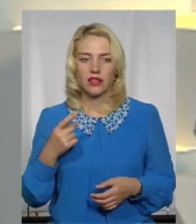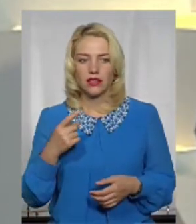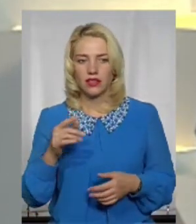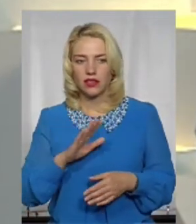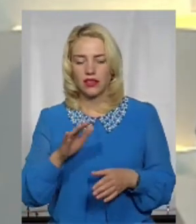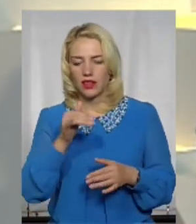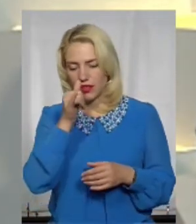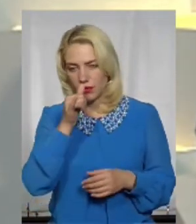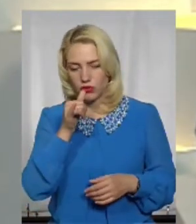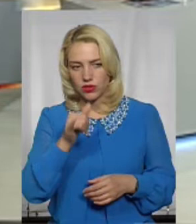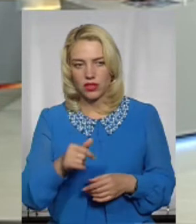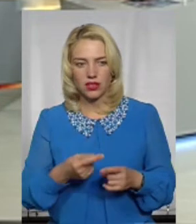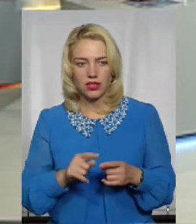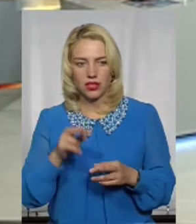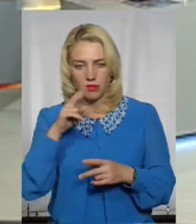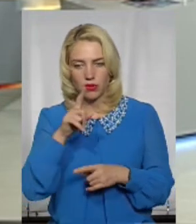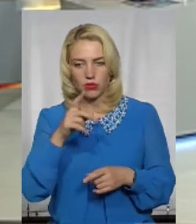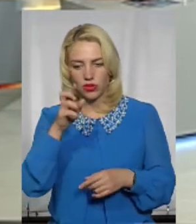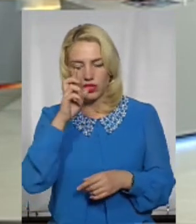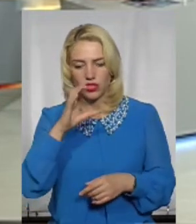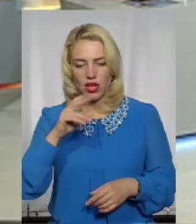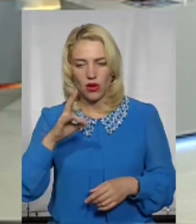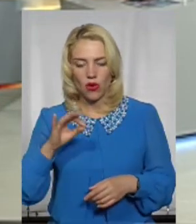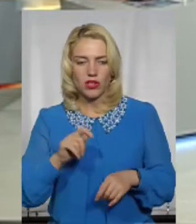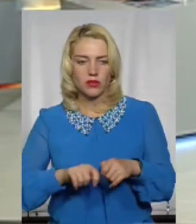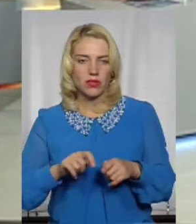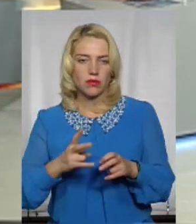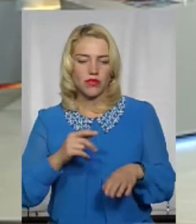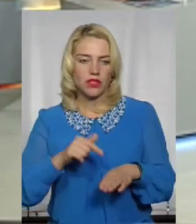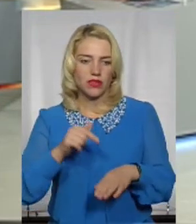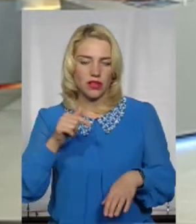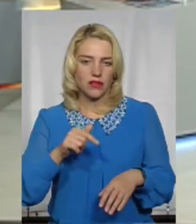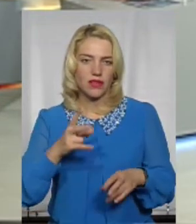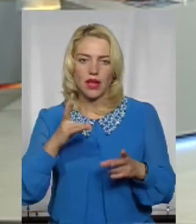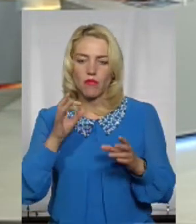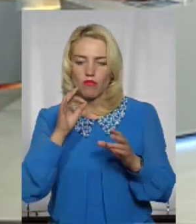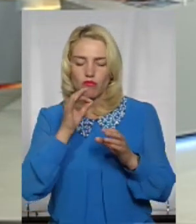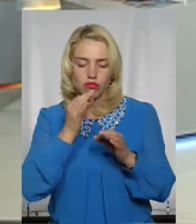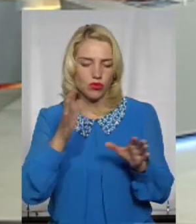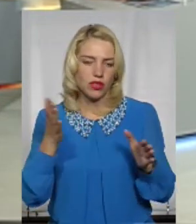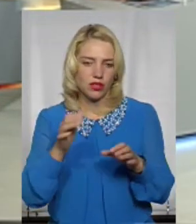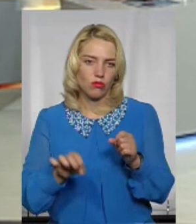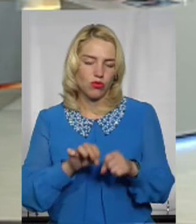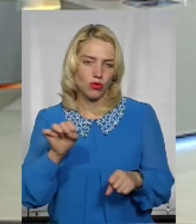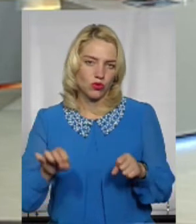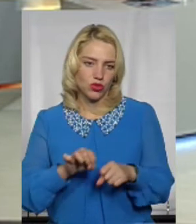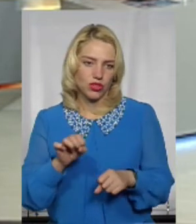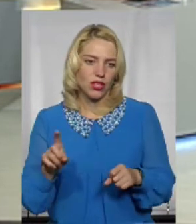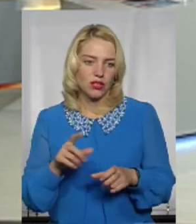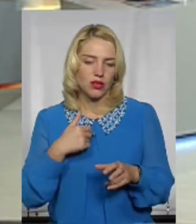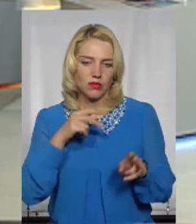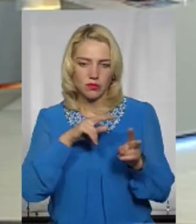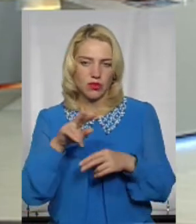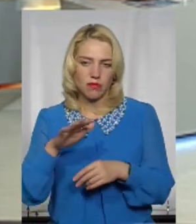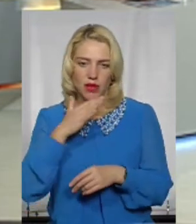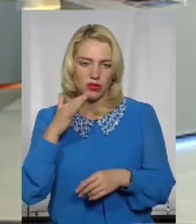дуже неправильно, тому що Державна екологічна інспекція має реагувати миттєво на будь-які порушення, які вже ми спостерігали